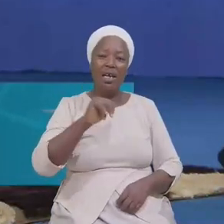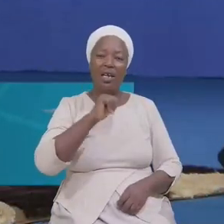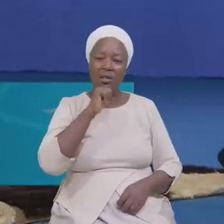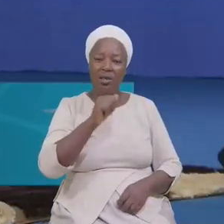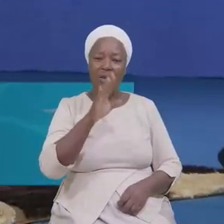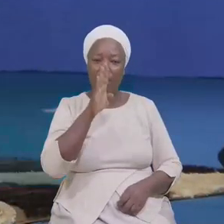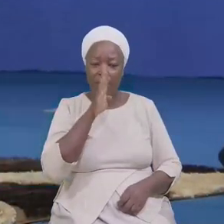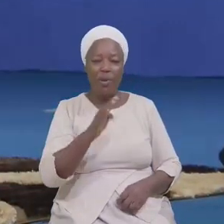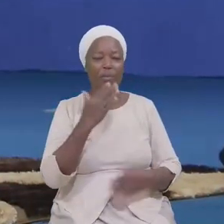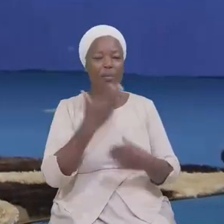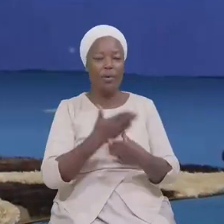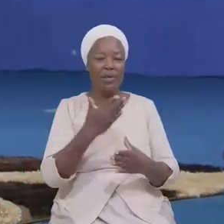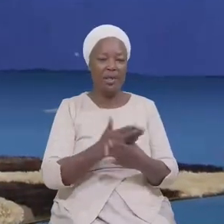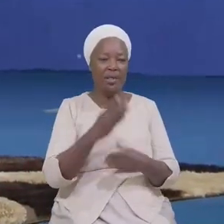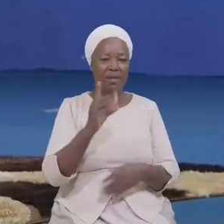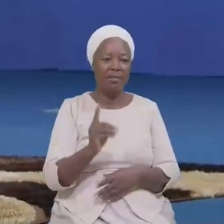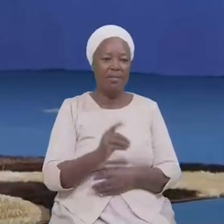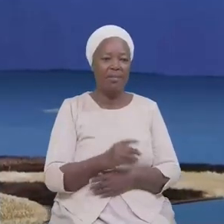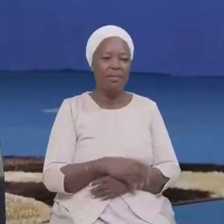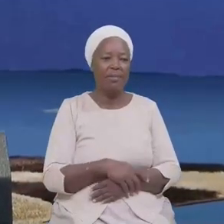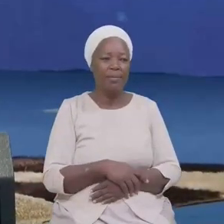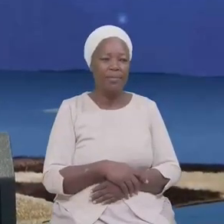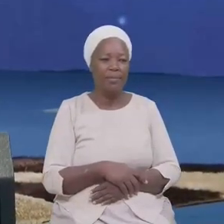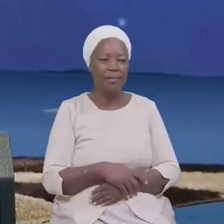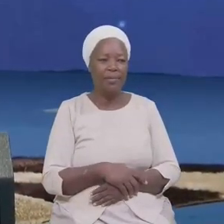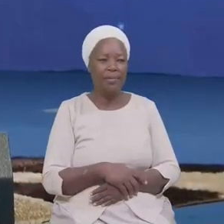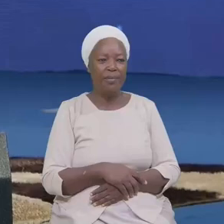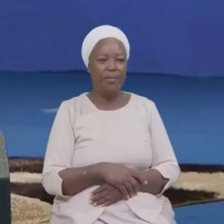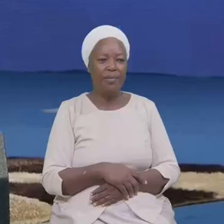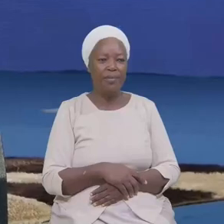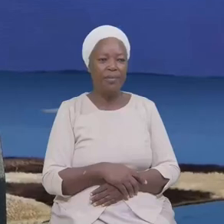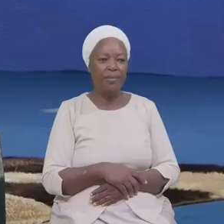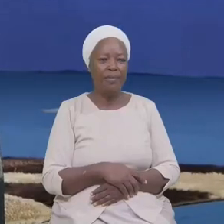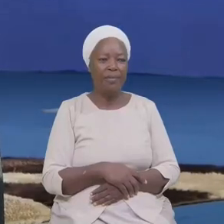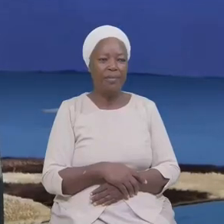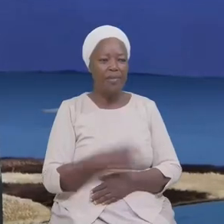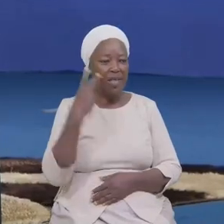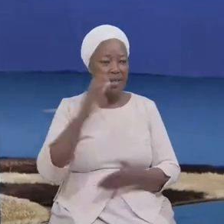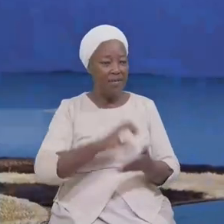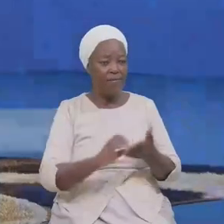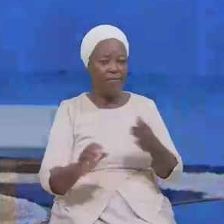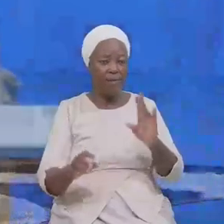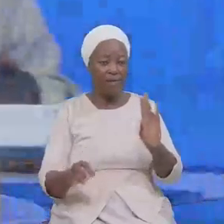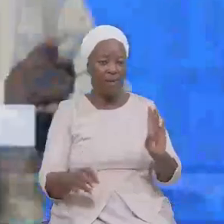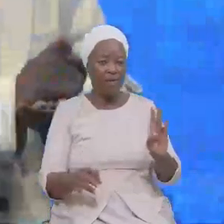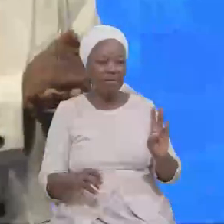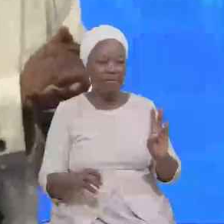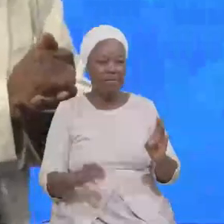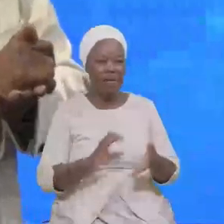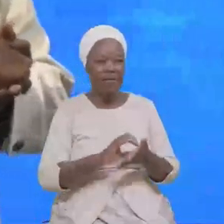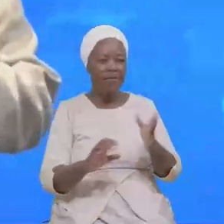Oui, c'est lui qui est mon rocher et mon salut, ma haute retraite, je ne chancellerai pas. Verset 8.